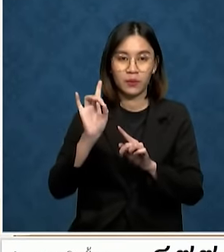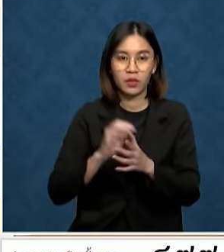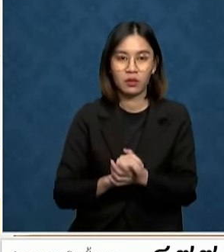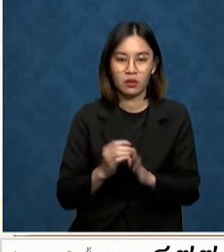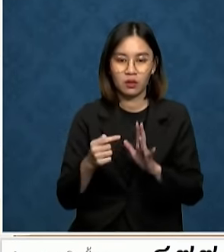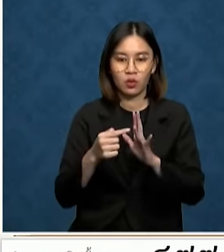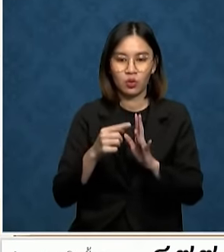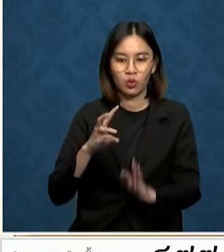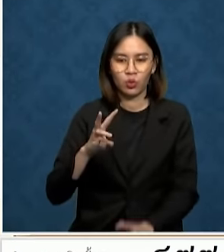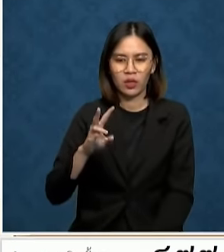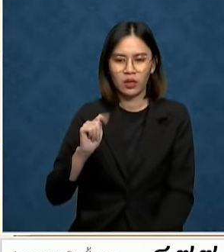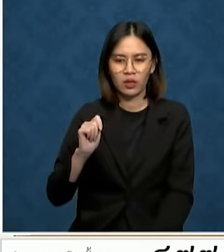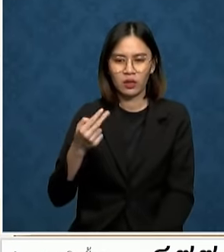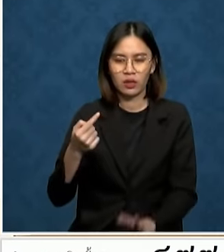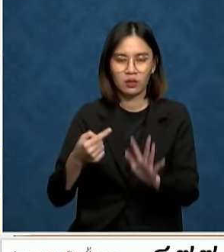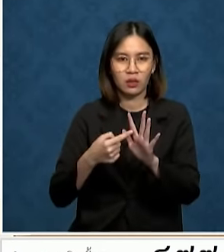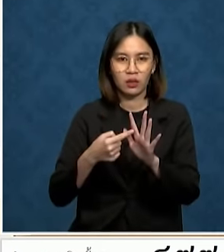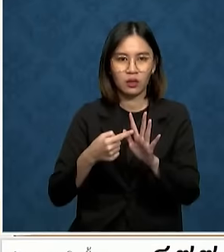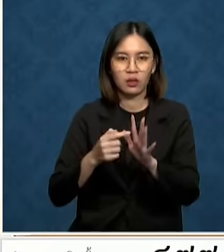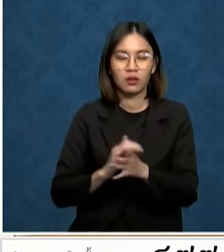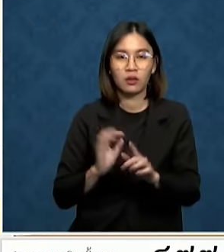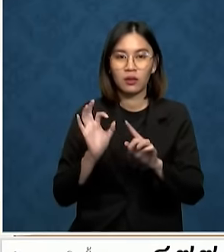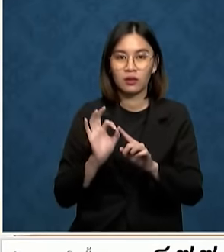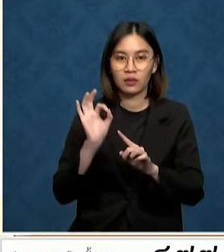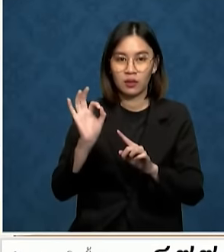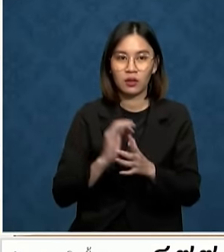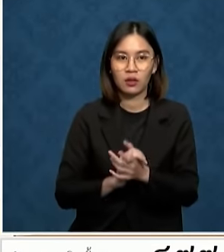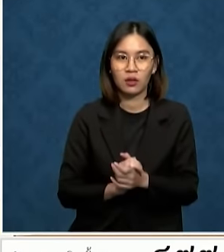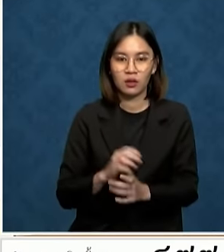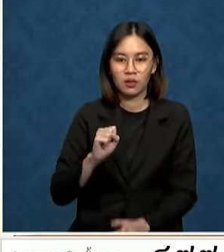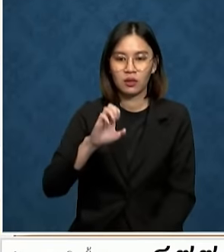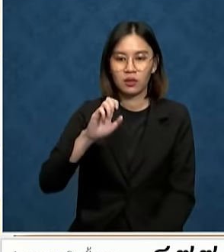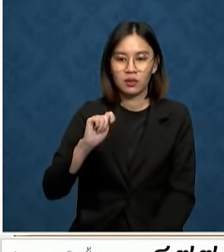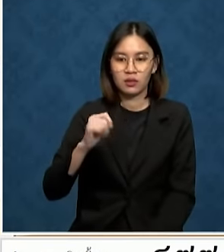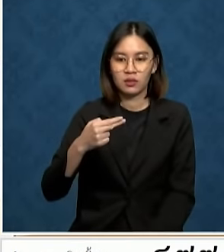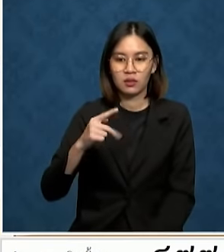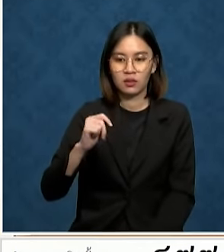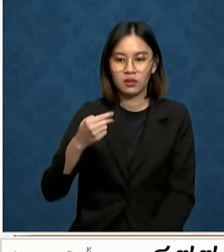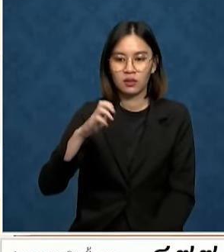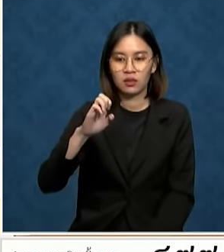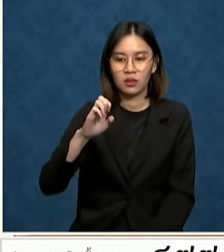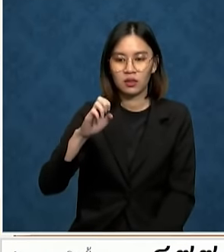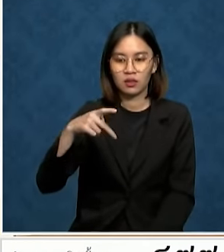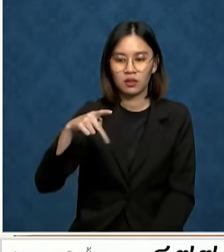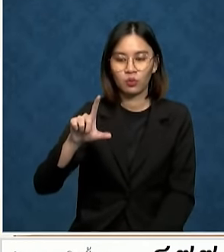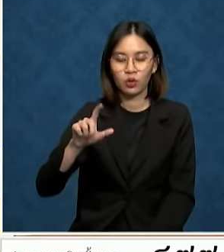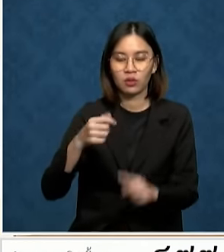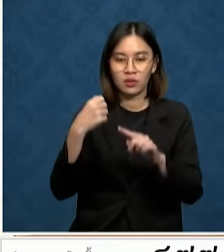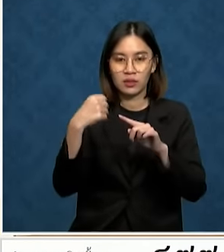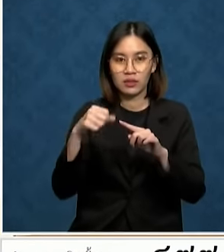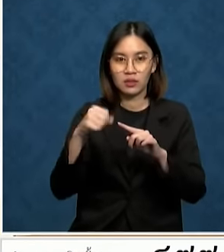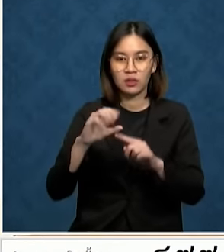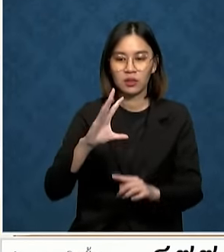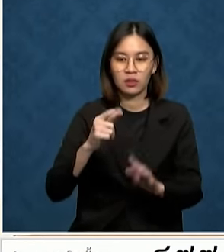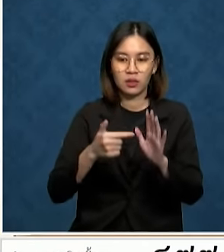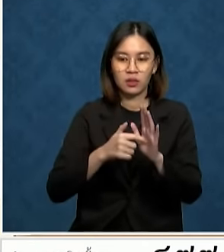นเวทางพ่วงซัพ9. ในสิธิพลวิบูลทนากุล 10. ใ